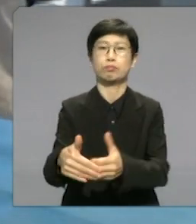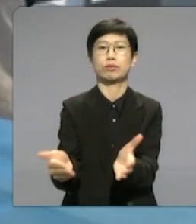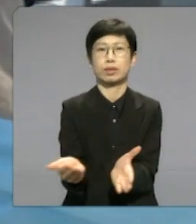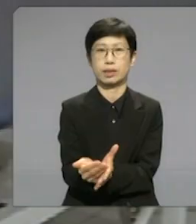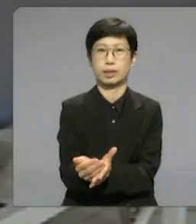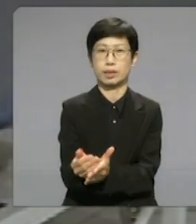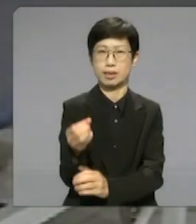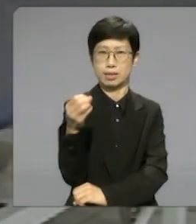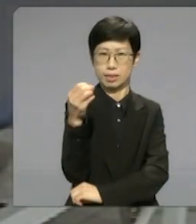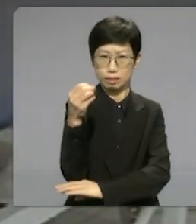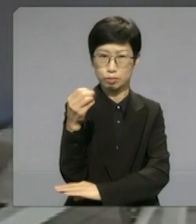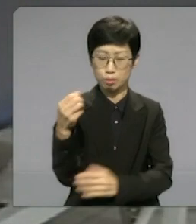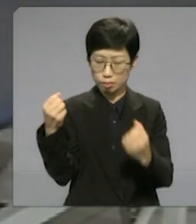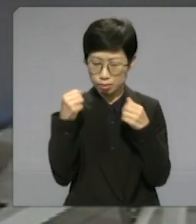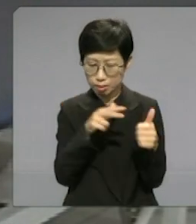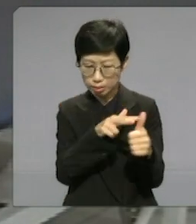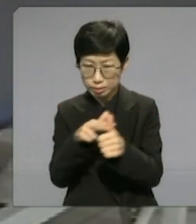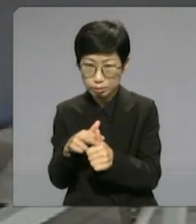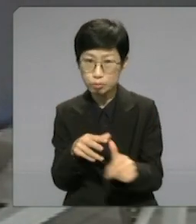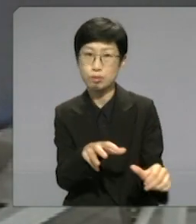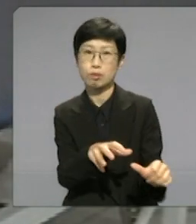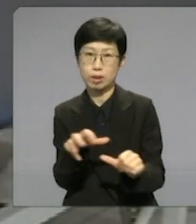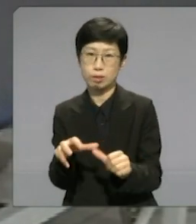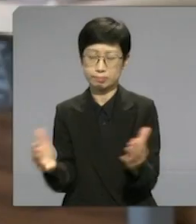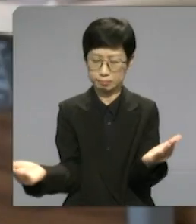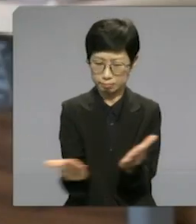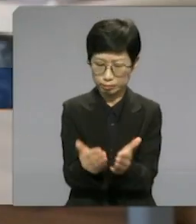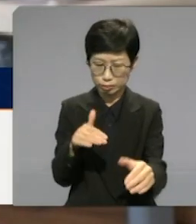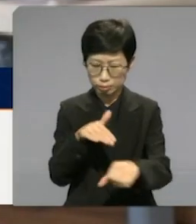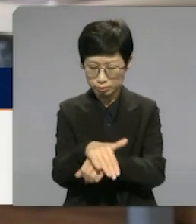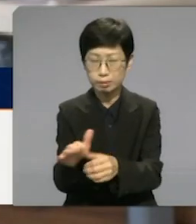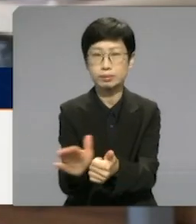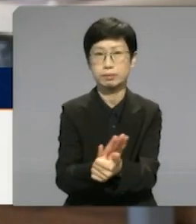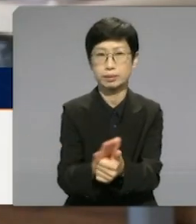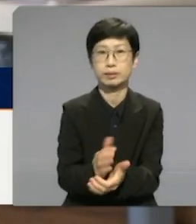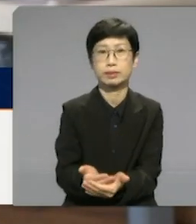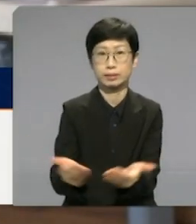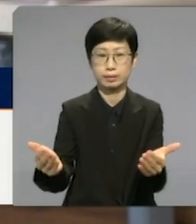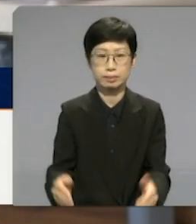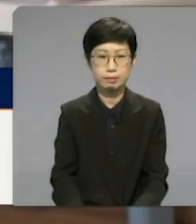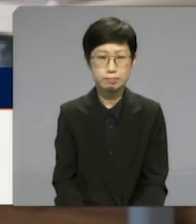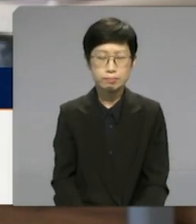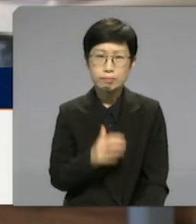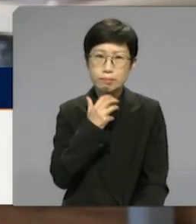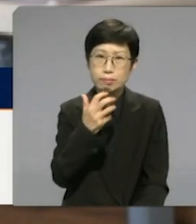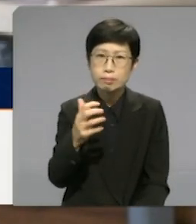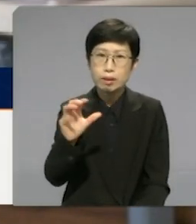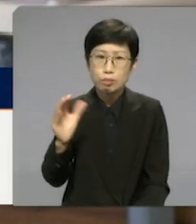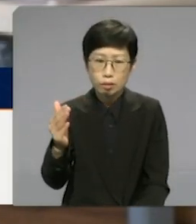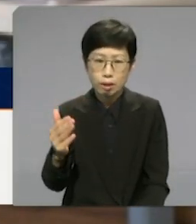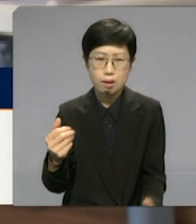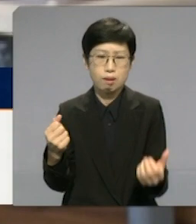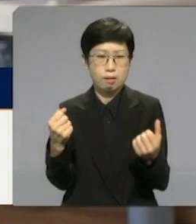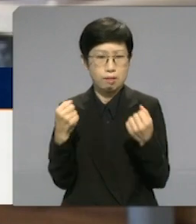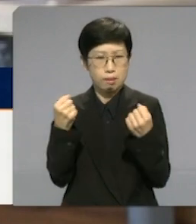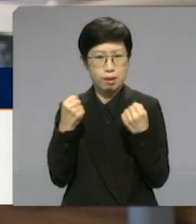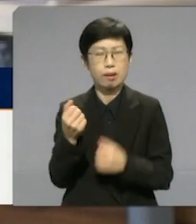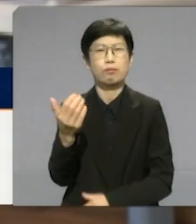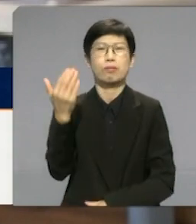바탕으로 맞춤형 의료 서비스를 제공하는 겁니다. 80세 이후는 몸이 안 좋아 经常 要就医.